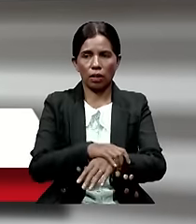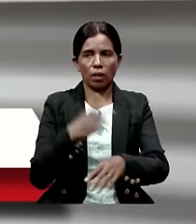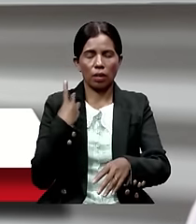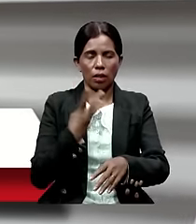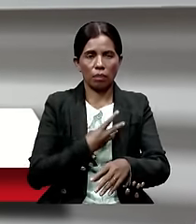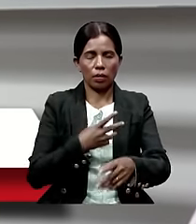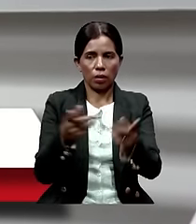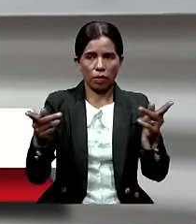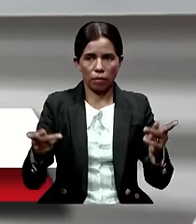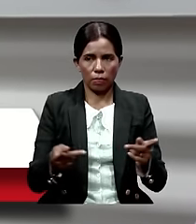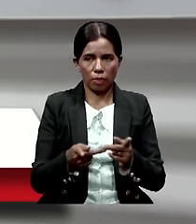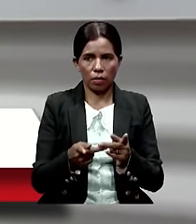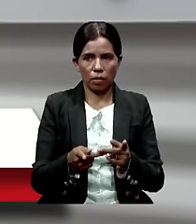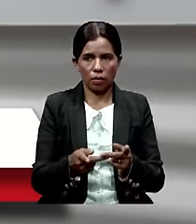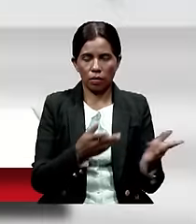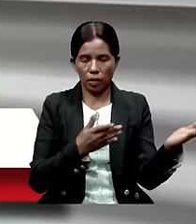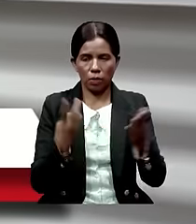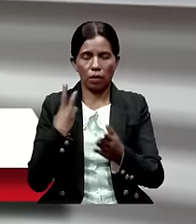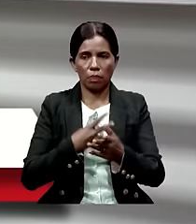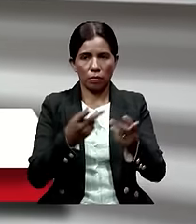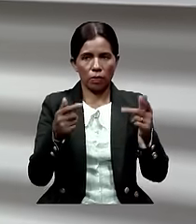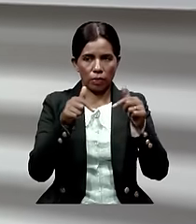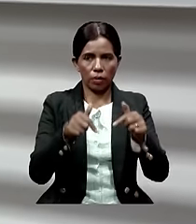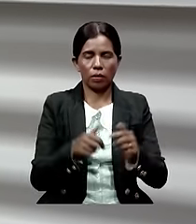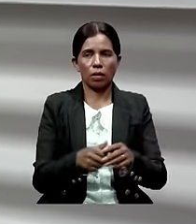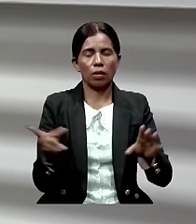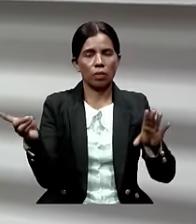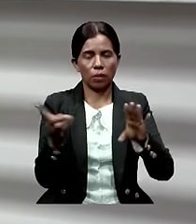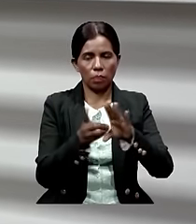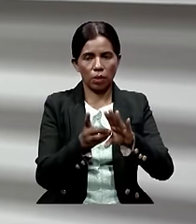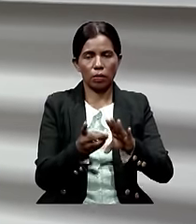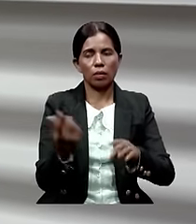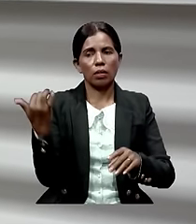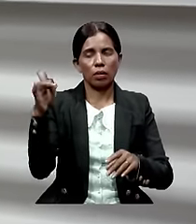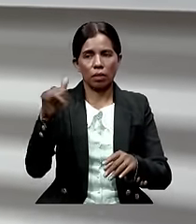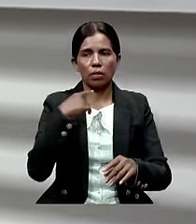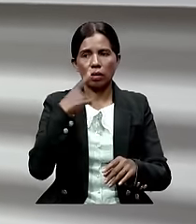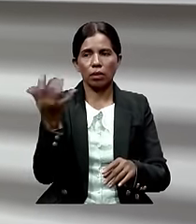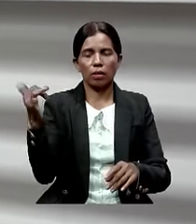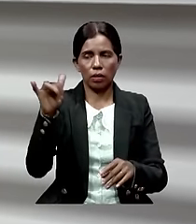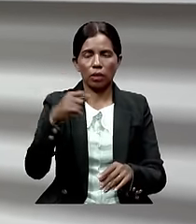be. Nema, o incerto lá mesmo. E a documentos neba, sira diang,